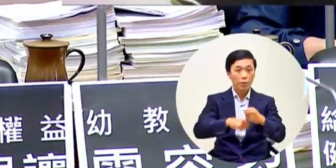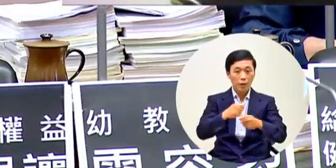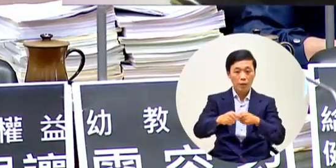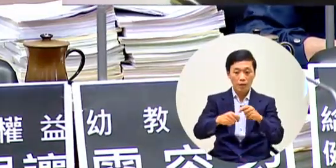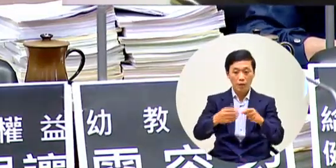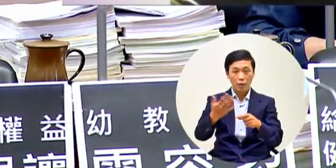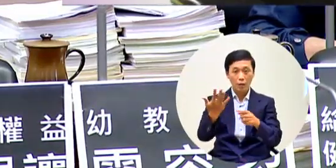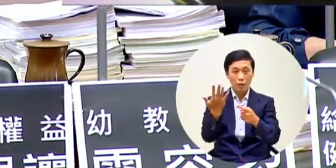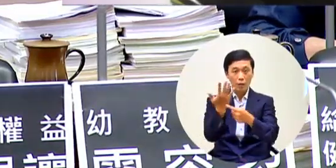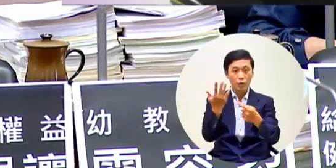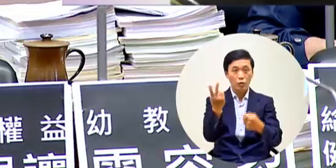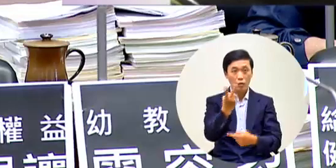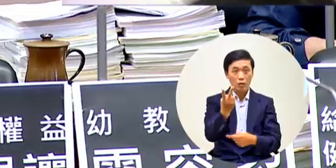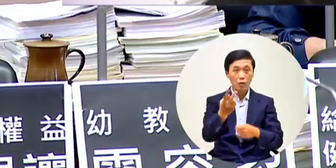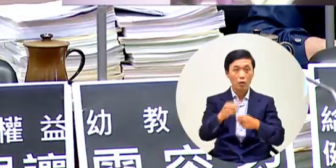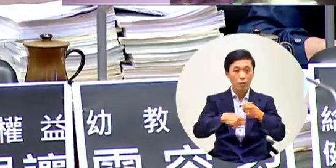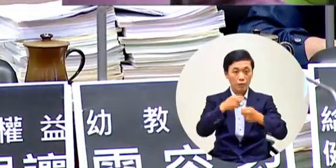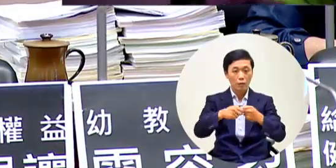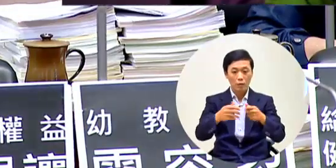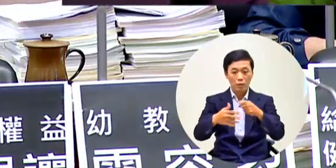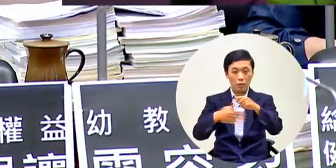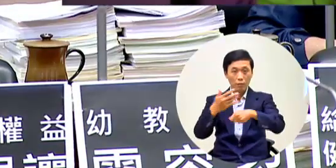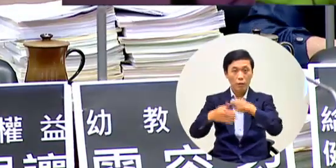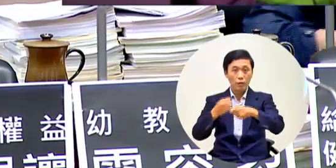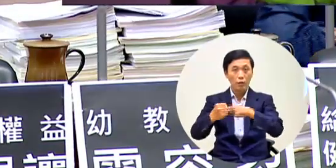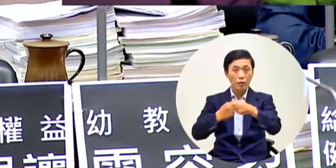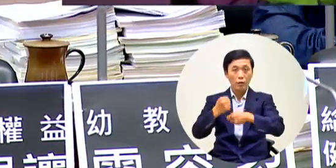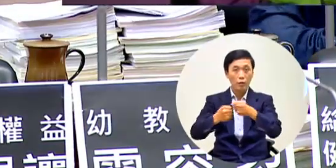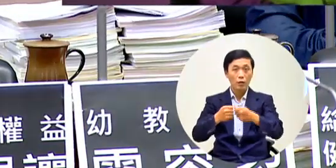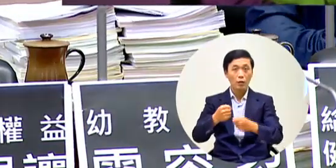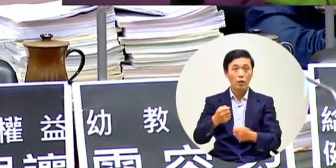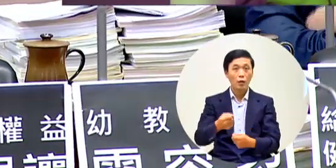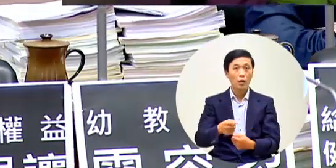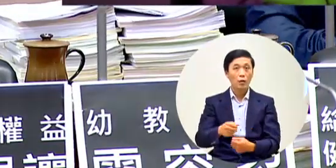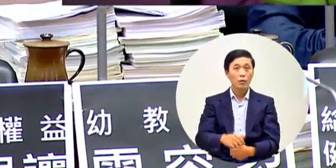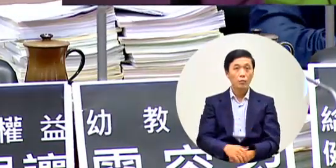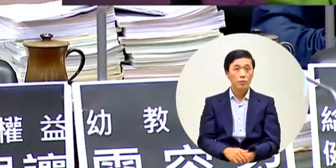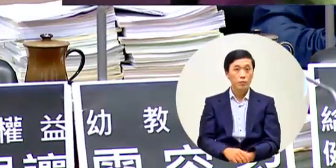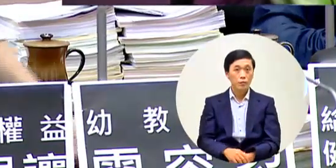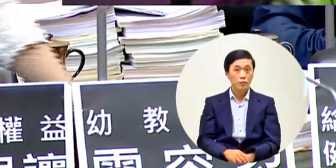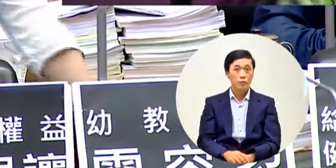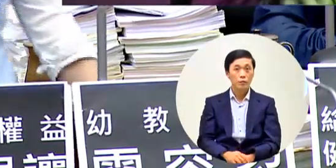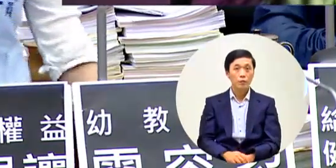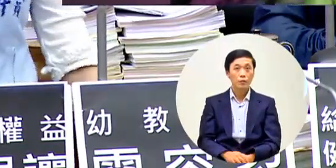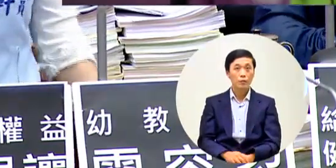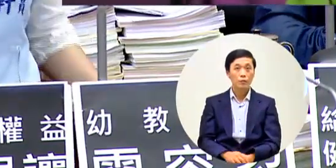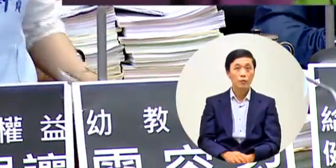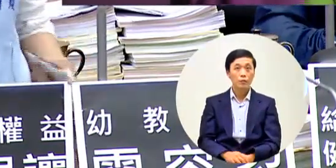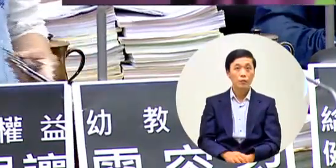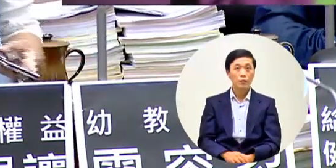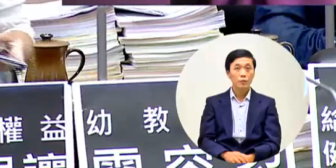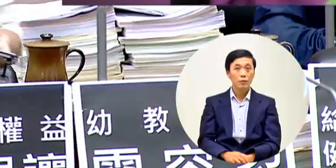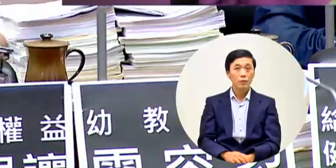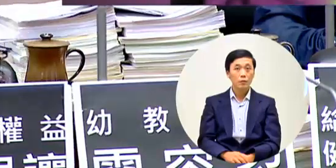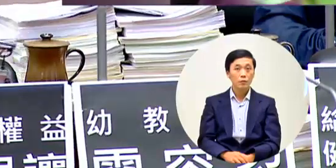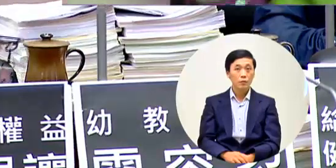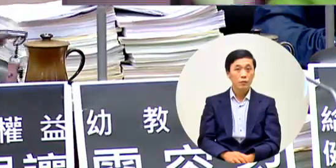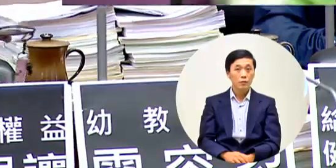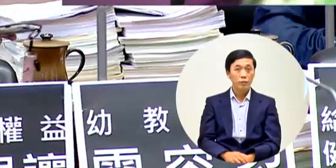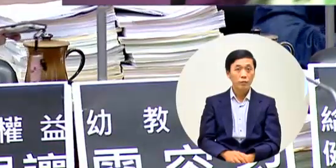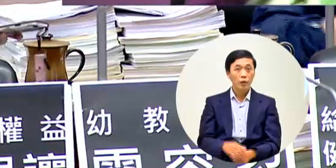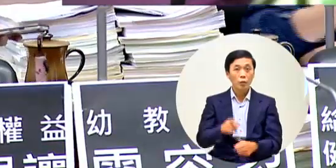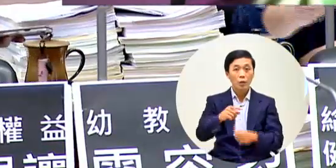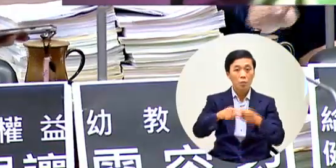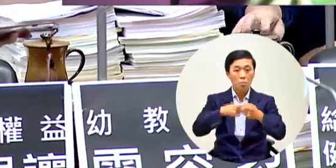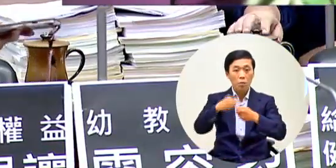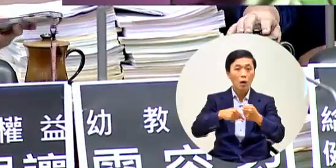来啊？ 对啊。然后很可爱，还一个手。然后关于说有两个手。 为什么他们要被绑起